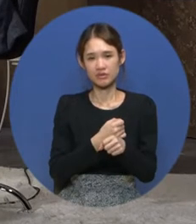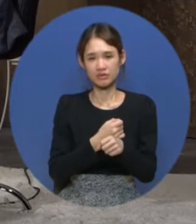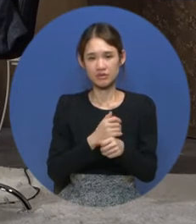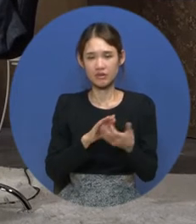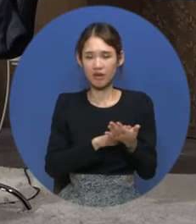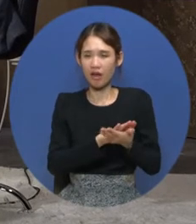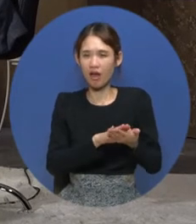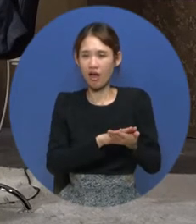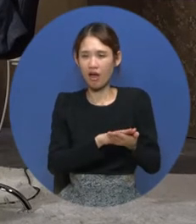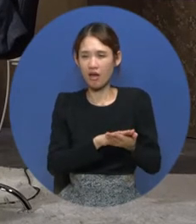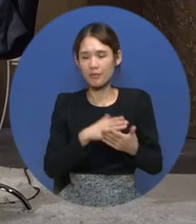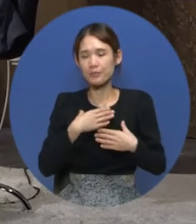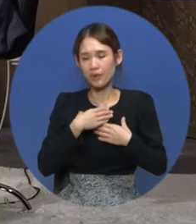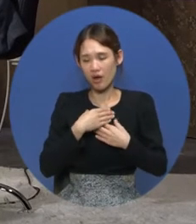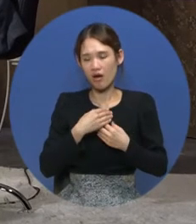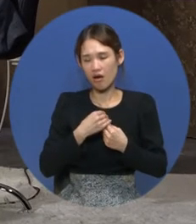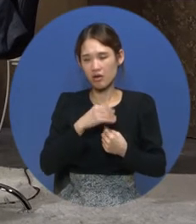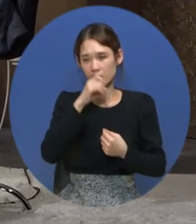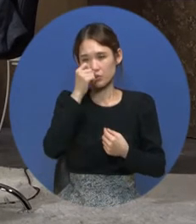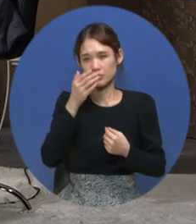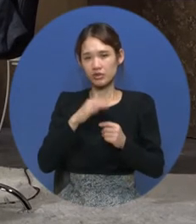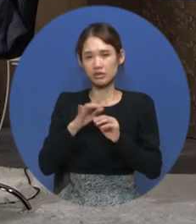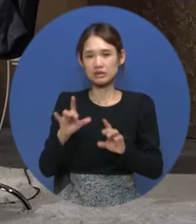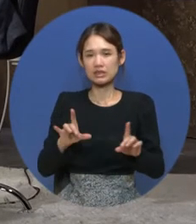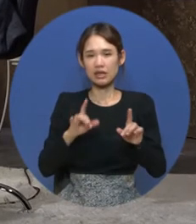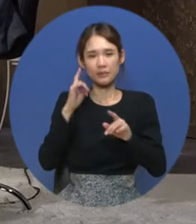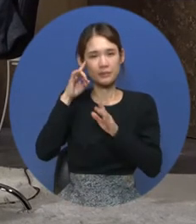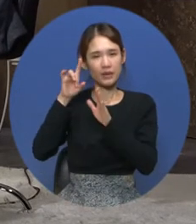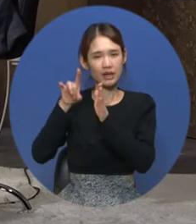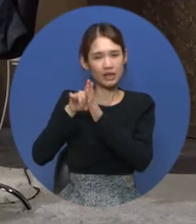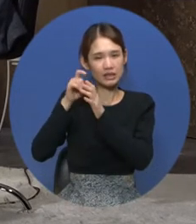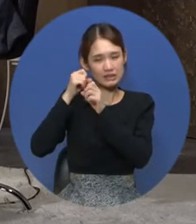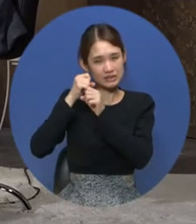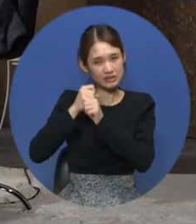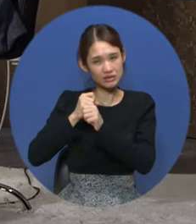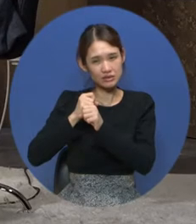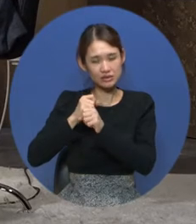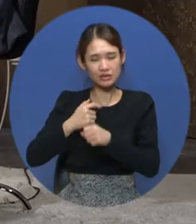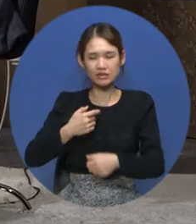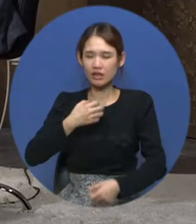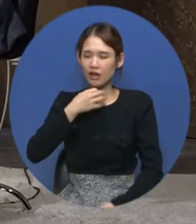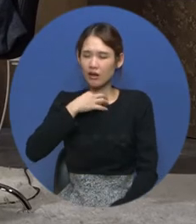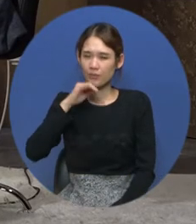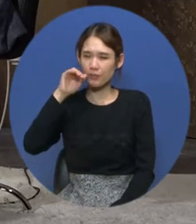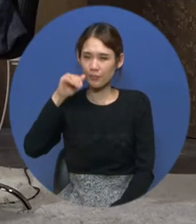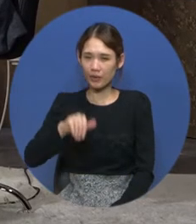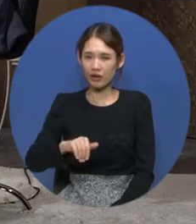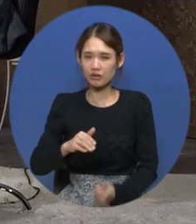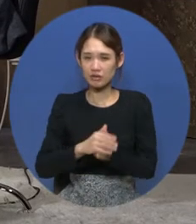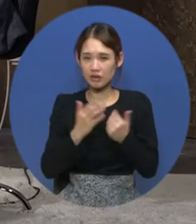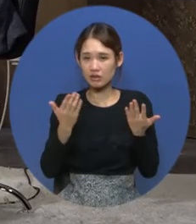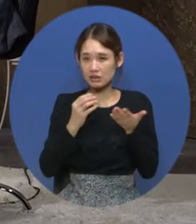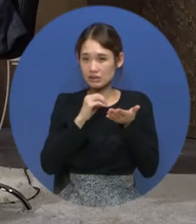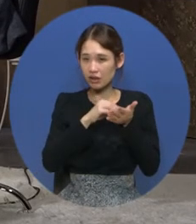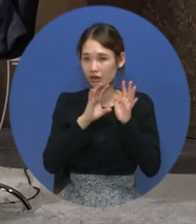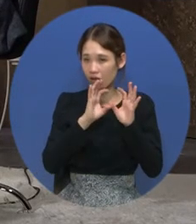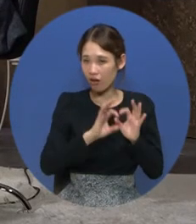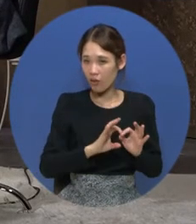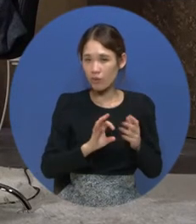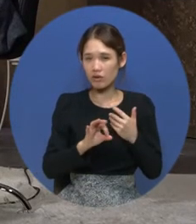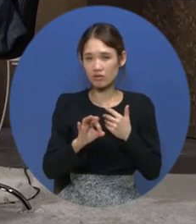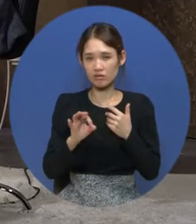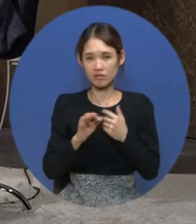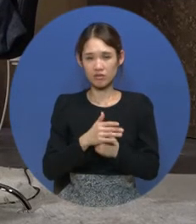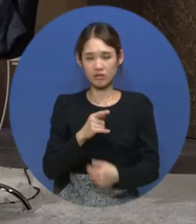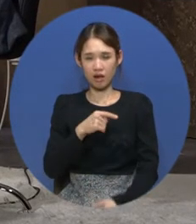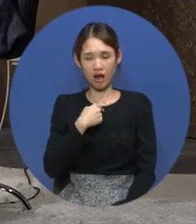놀면 편하고 u 하겠지만 삶에 대한 의혹이 이 낮아 질 수가 있잖아요 그런데 제 일을 계속하면서 계속